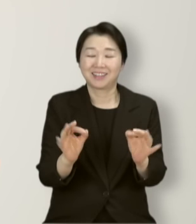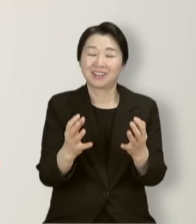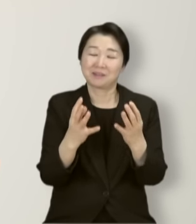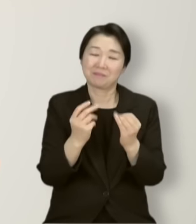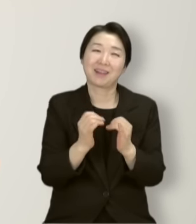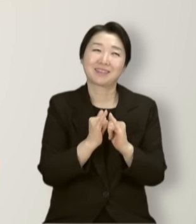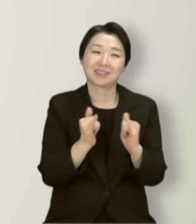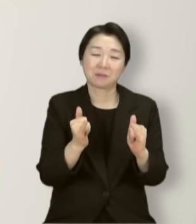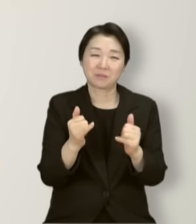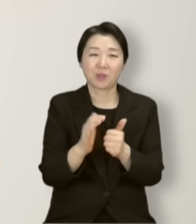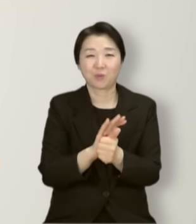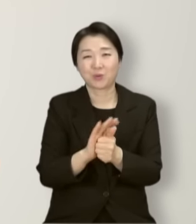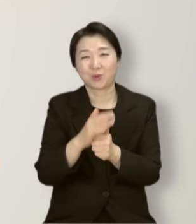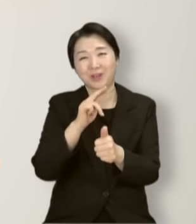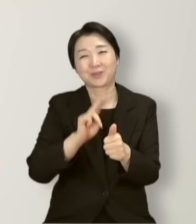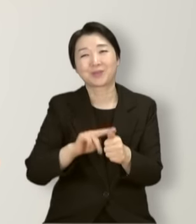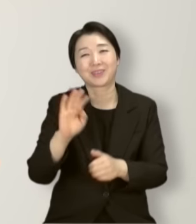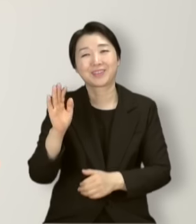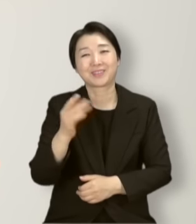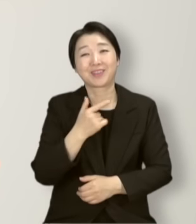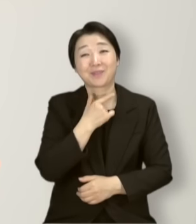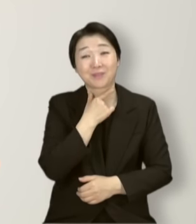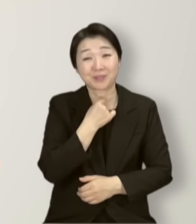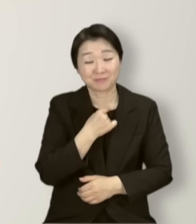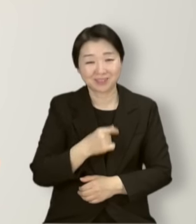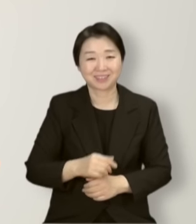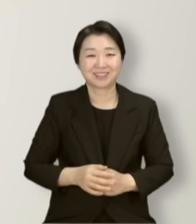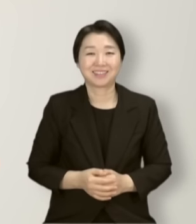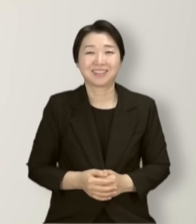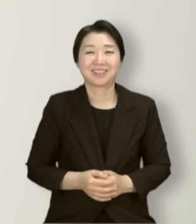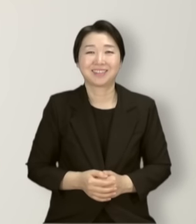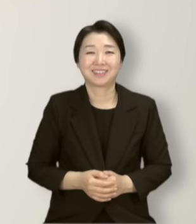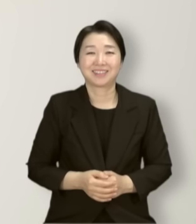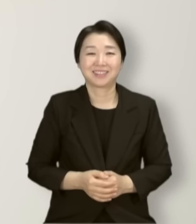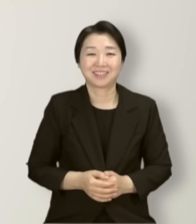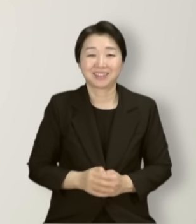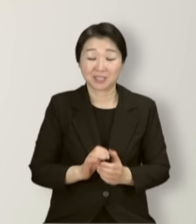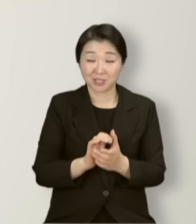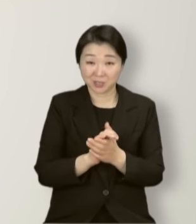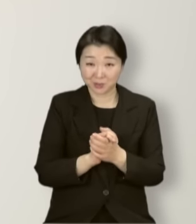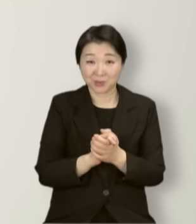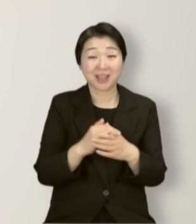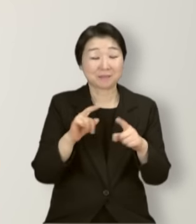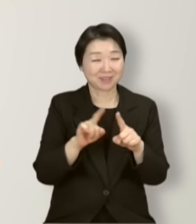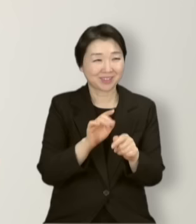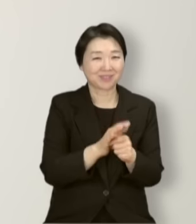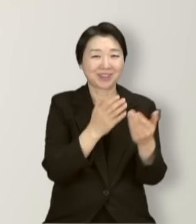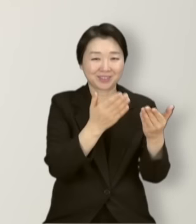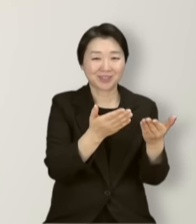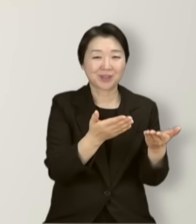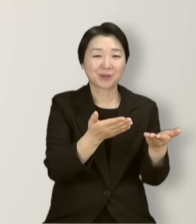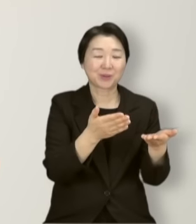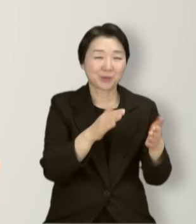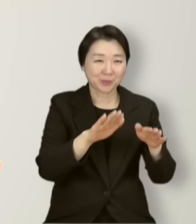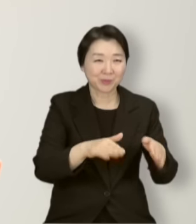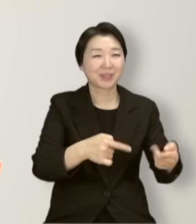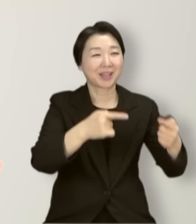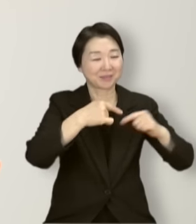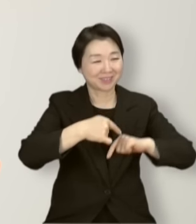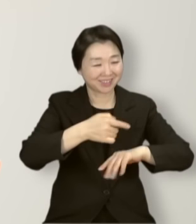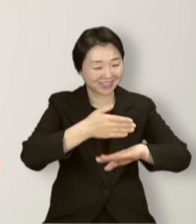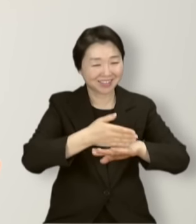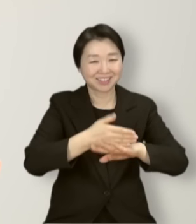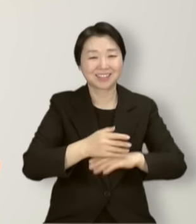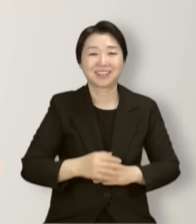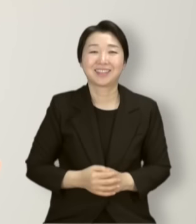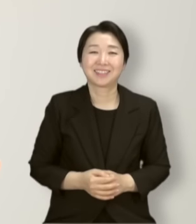분들에게 위로와 도전이 되었으면 합니다. 지금도 예, 그러시지만요. 기도 함께 하겠습니다. 오늘 총장님